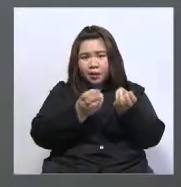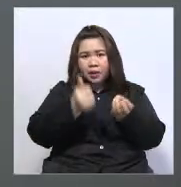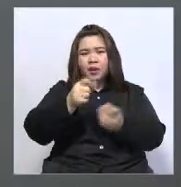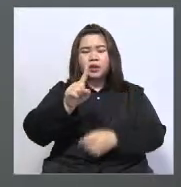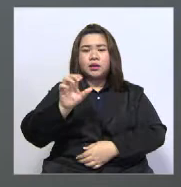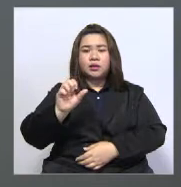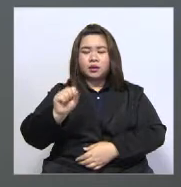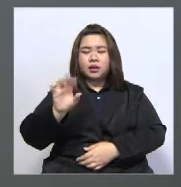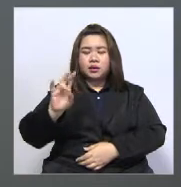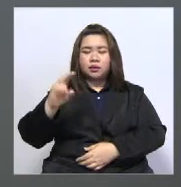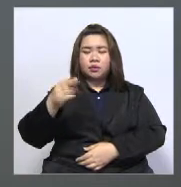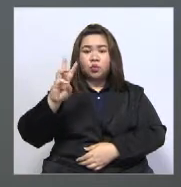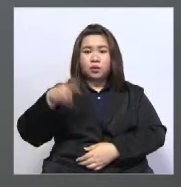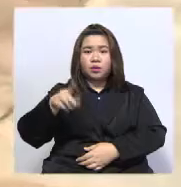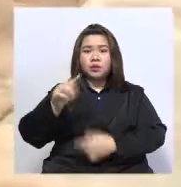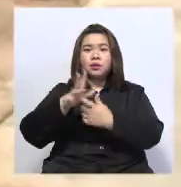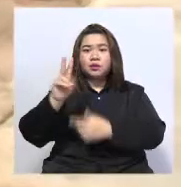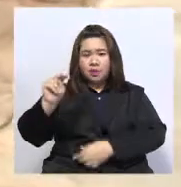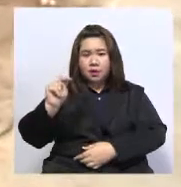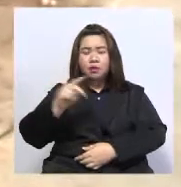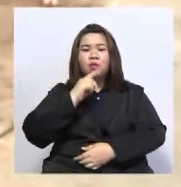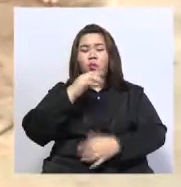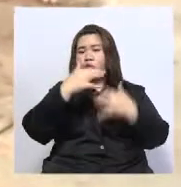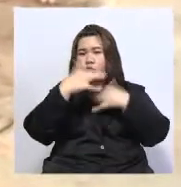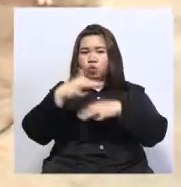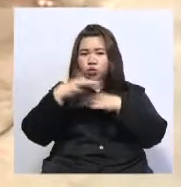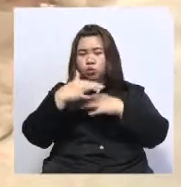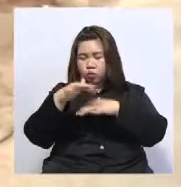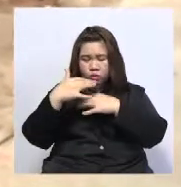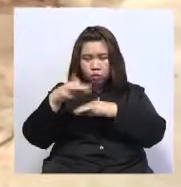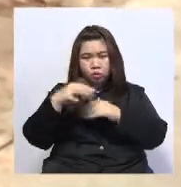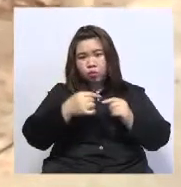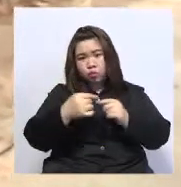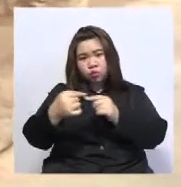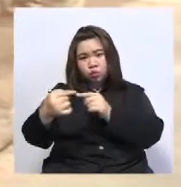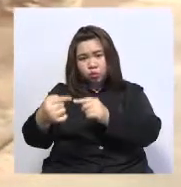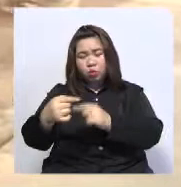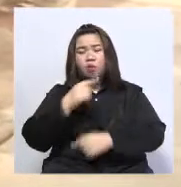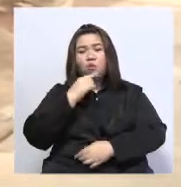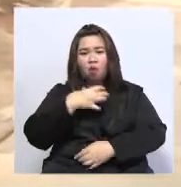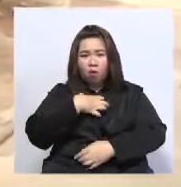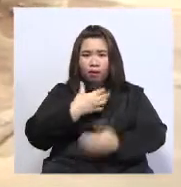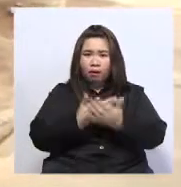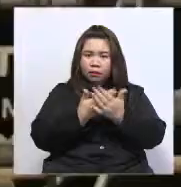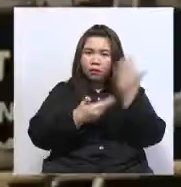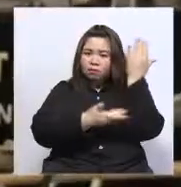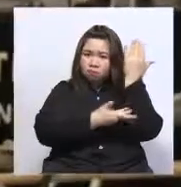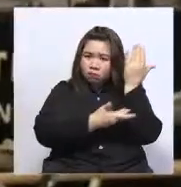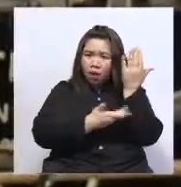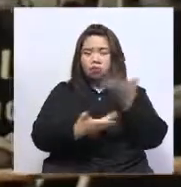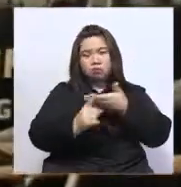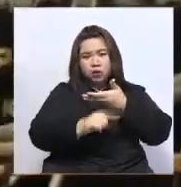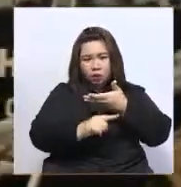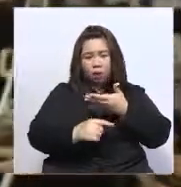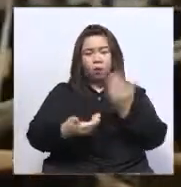า 176,000 ตันค่ะโดยจะมีการส่งออกอย่างต่อเนื่องนะคะก็หวังให้ในเรื่องของราคาผลปาล์มแล้วก็